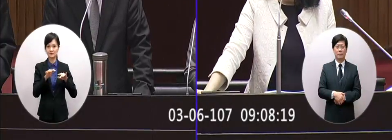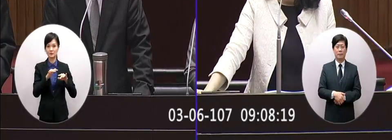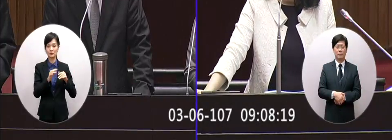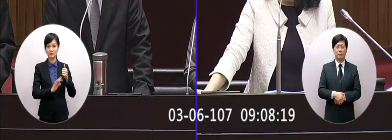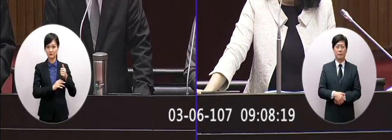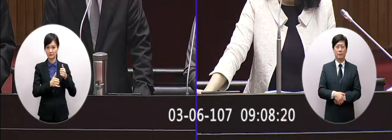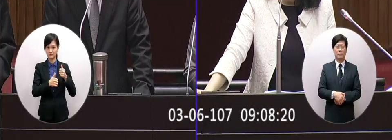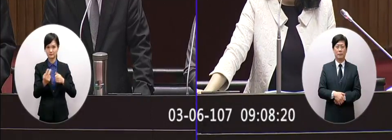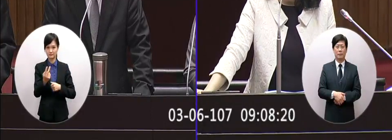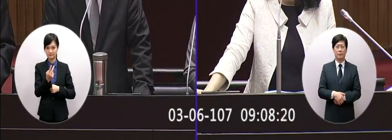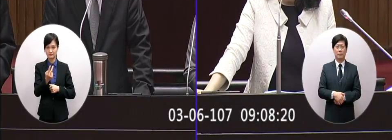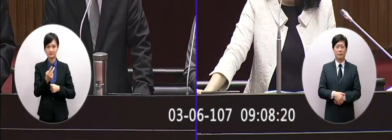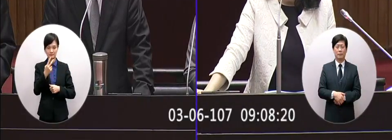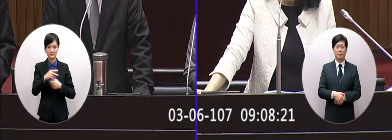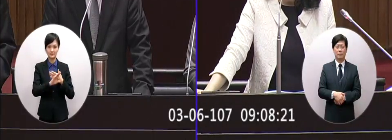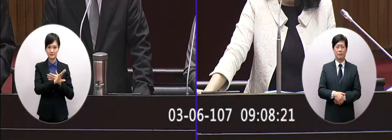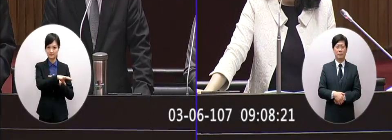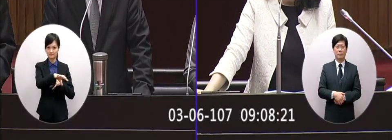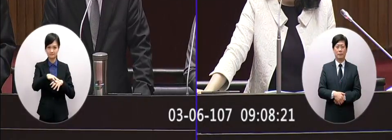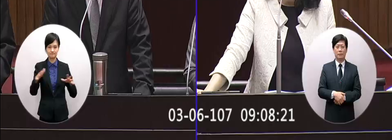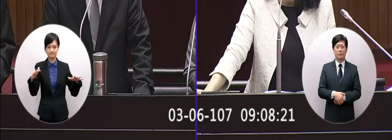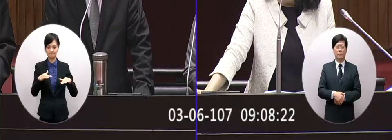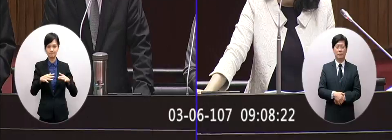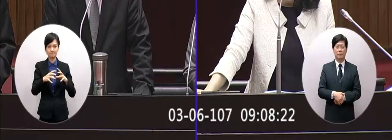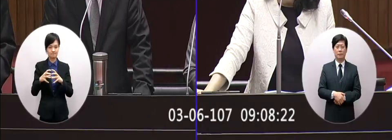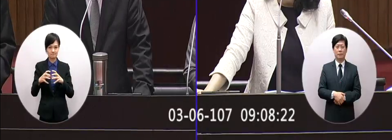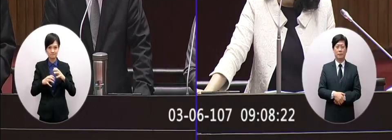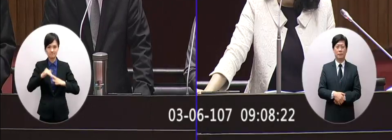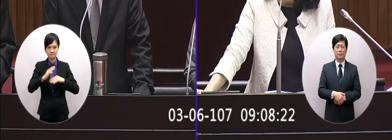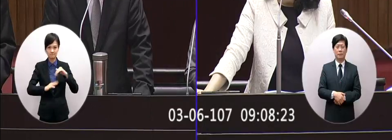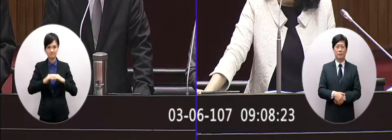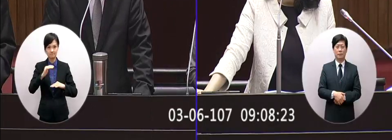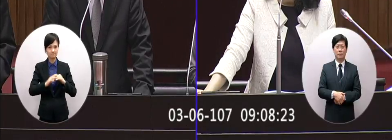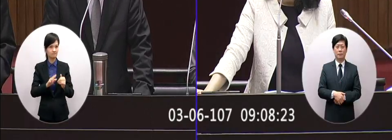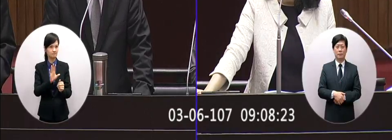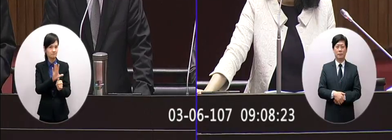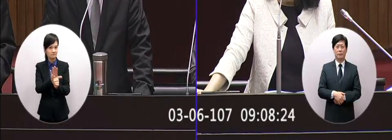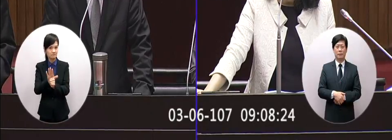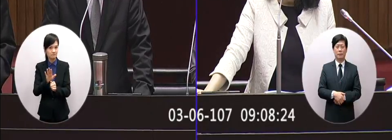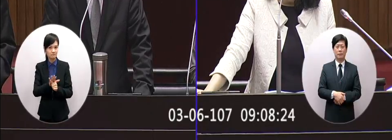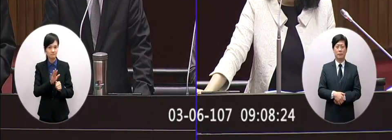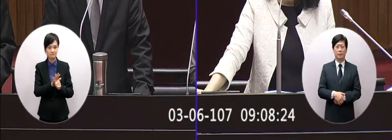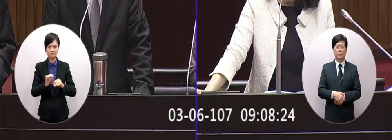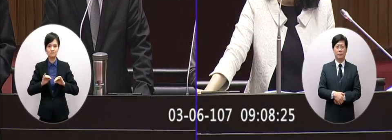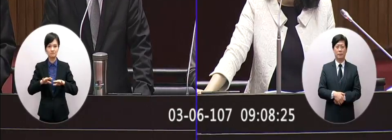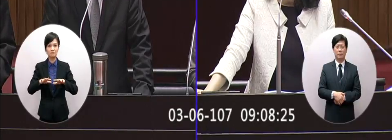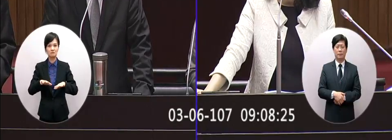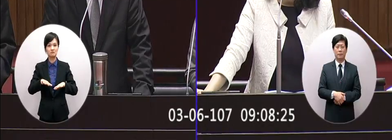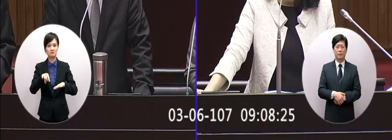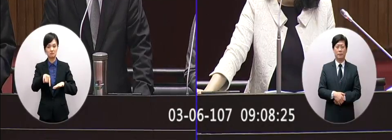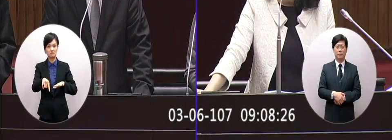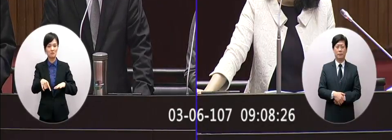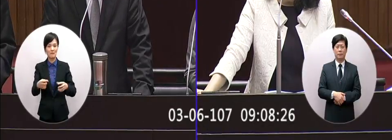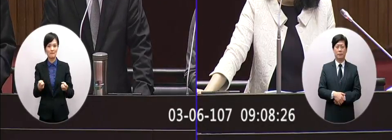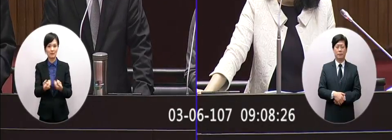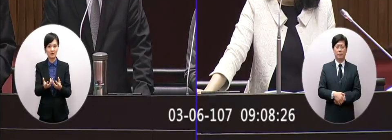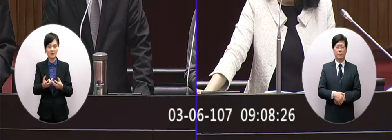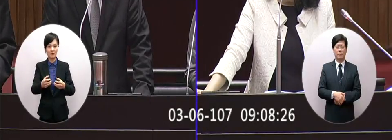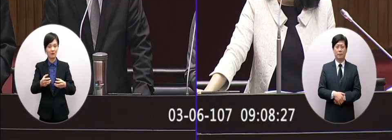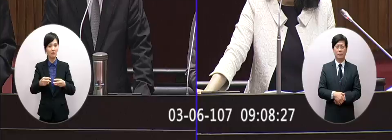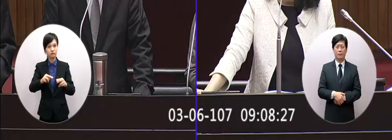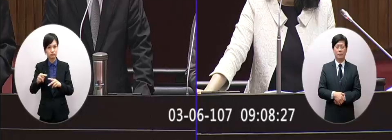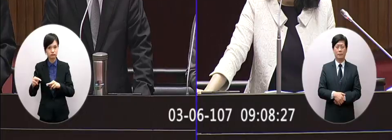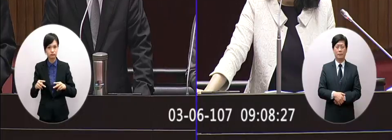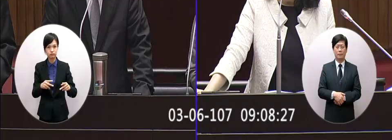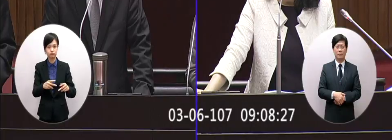花莲地方，大家都非常团结，非常积极，在解决花莲这次的地震的问题。那另外呢，